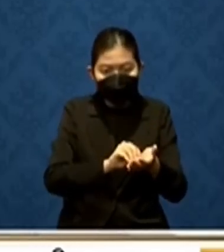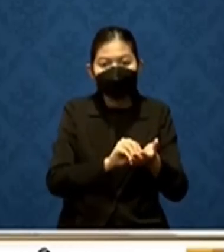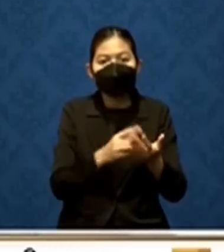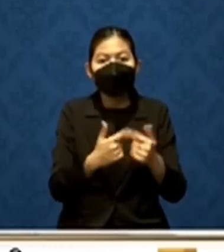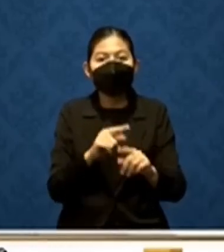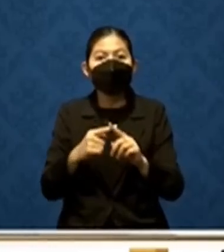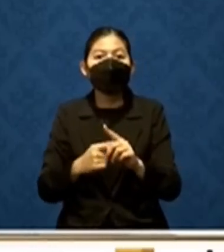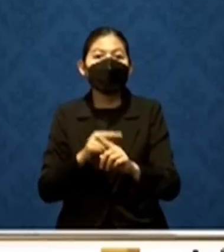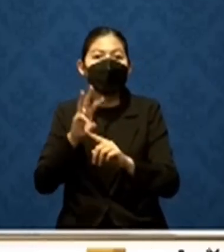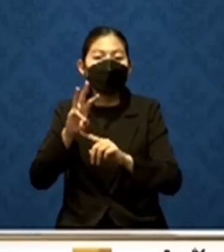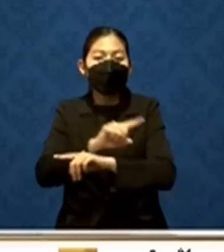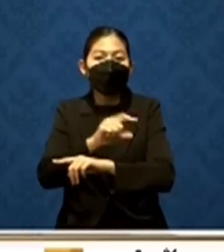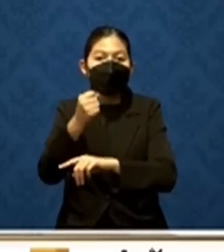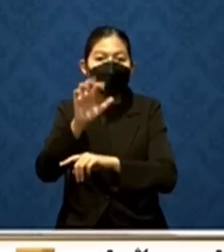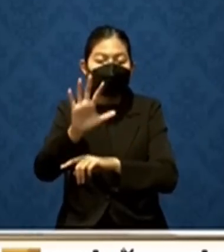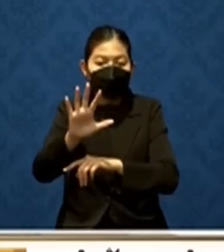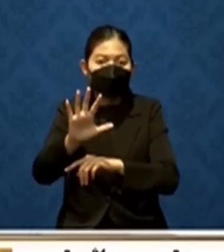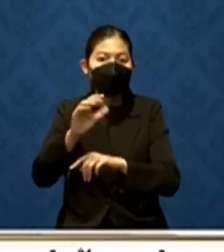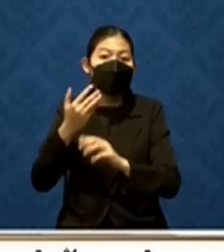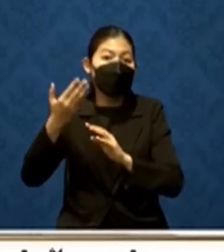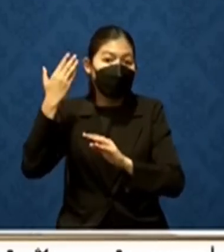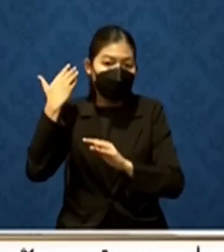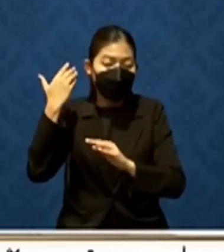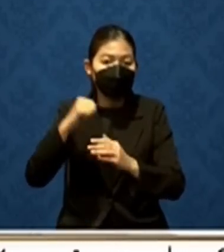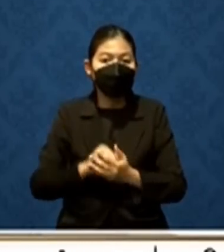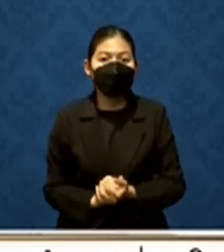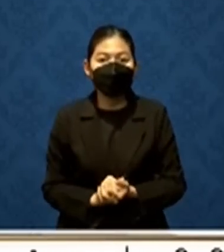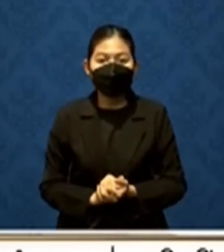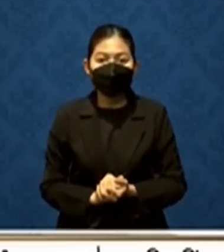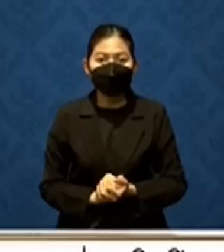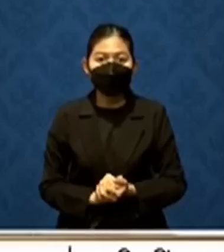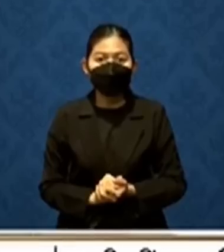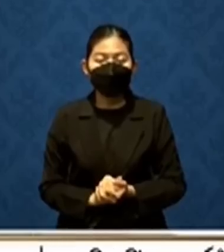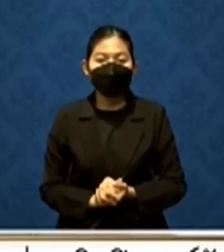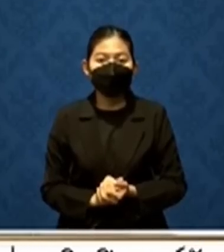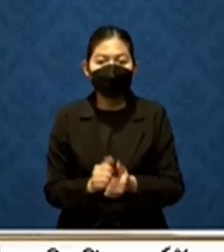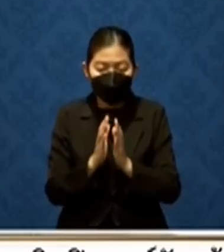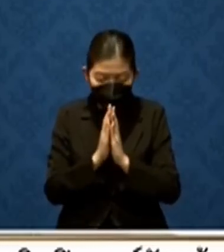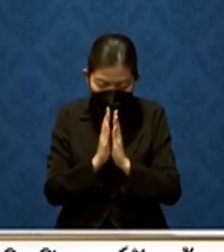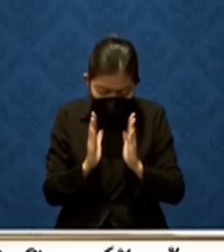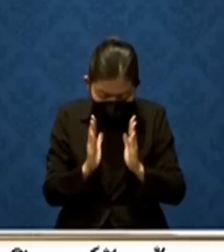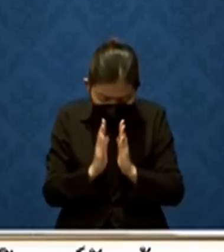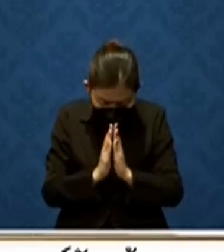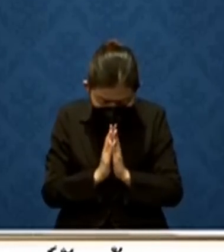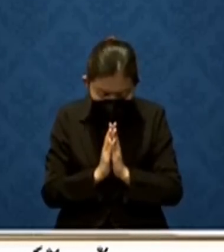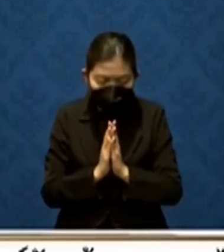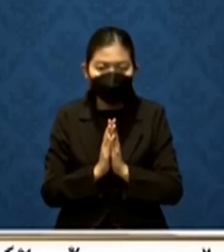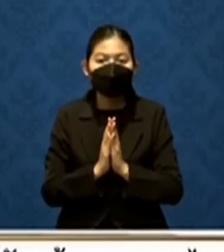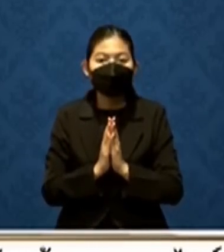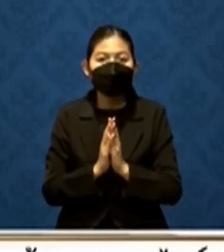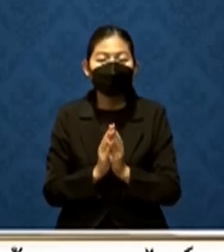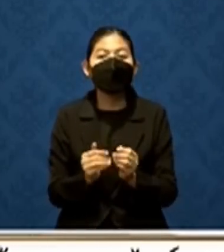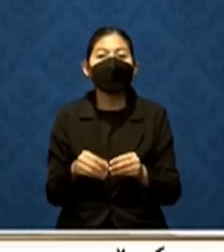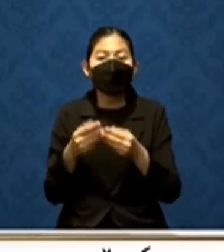มิถุนายนที่ผ่านมาถ้าไม่ทานที่ครบครับต้องกราบขอบพระคุณก็ผ่านท่าน